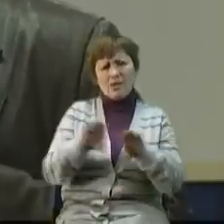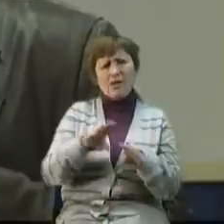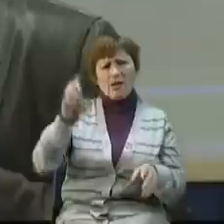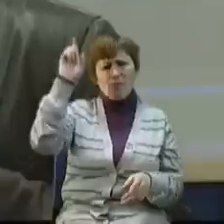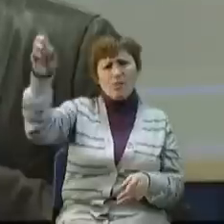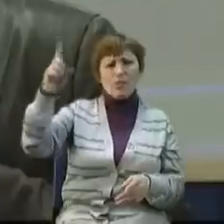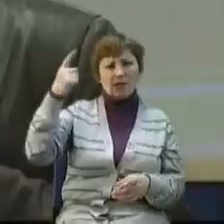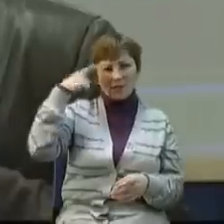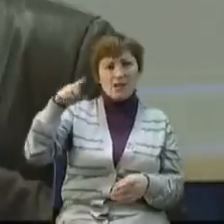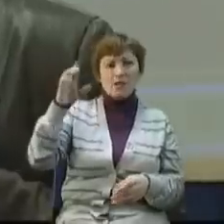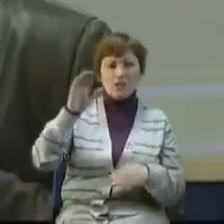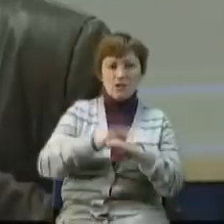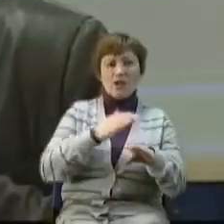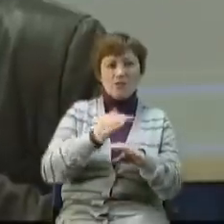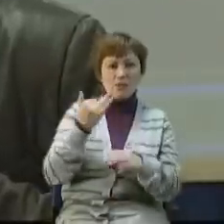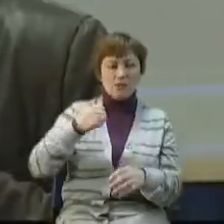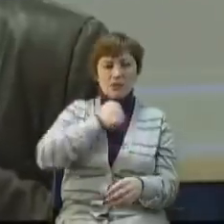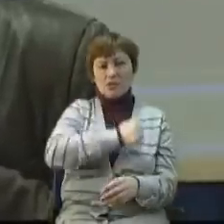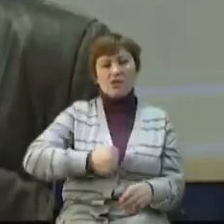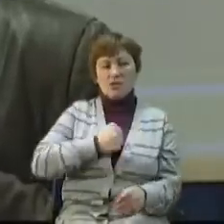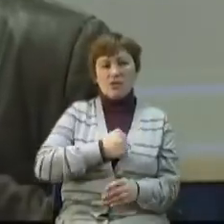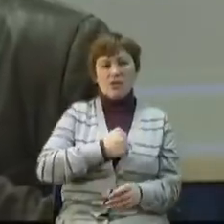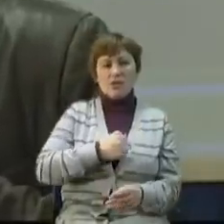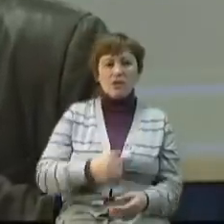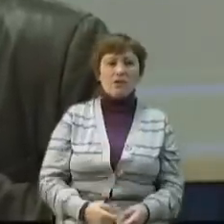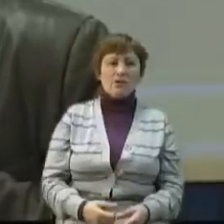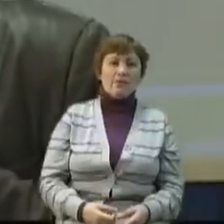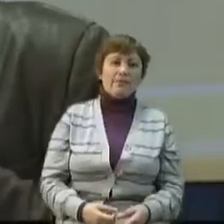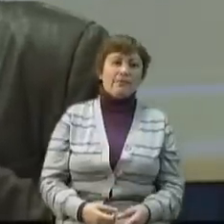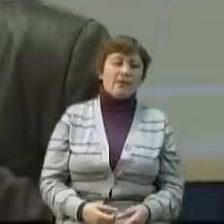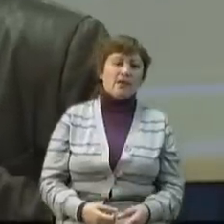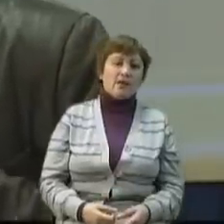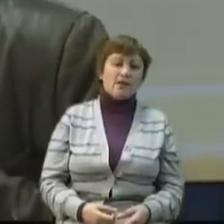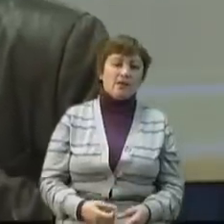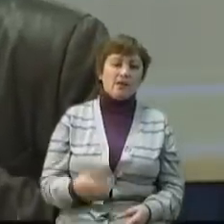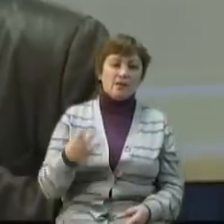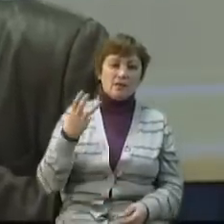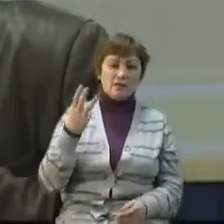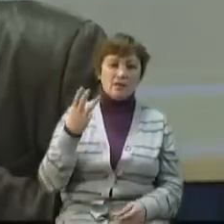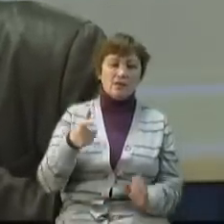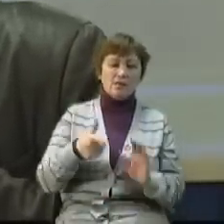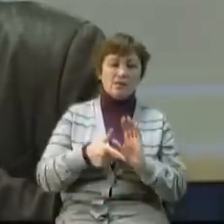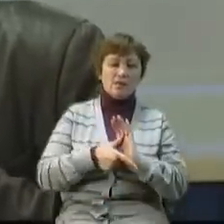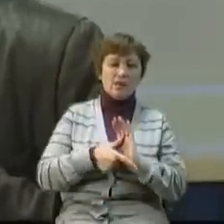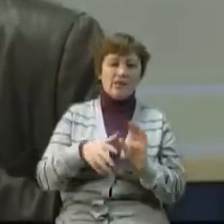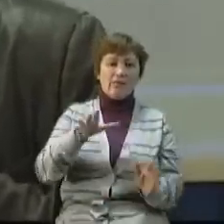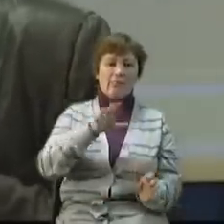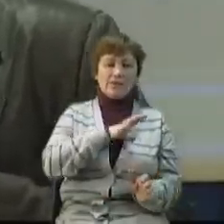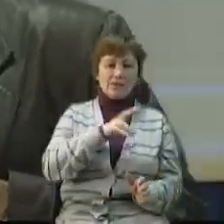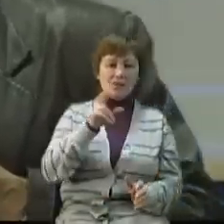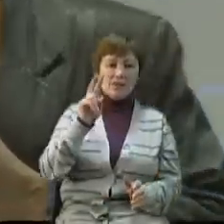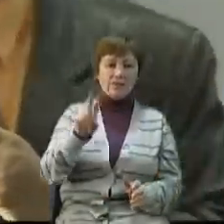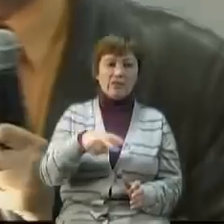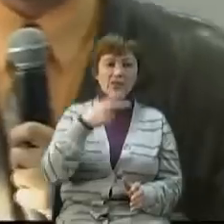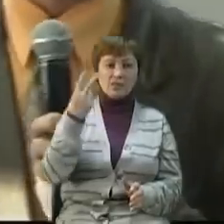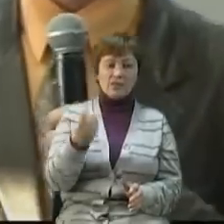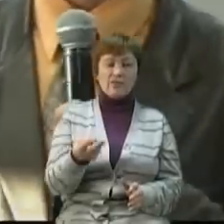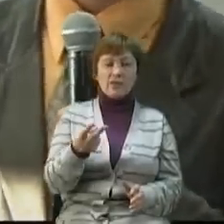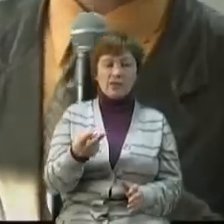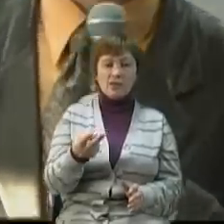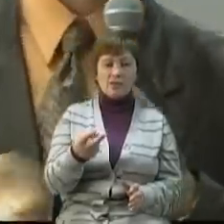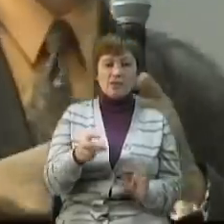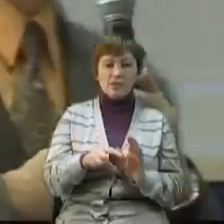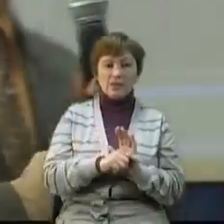и зло. Есть там такой стих, может, откроете, 3 глава Бытия, 22, если не ошибаюсь,